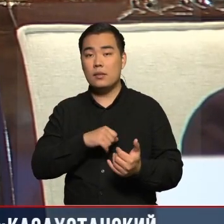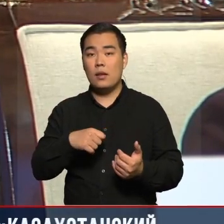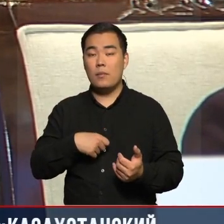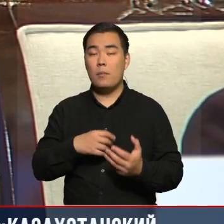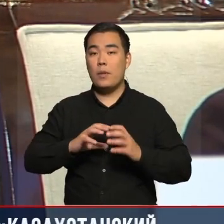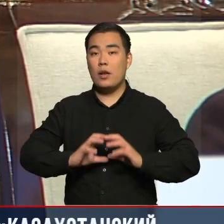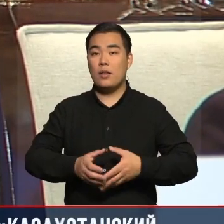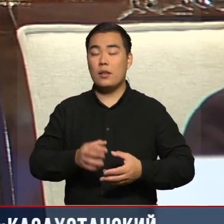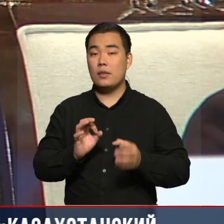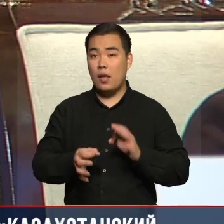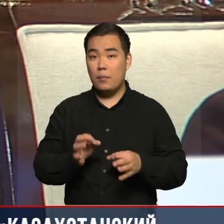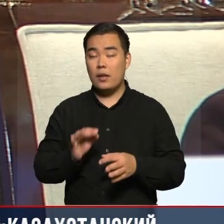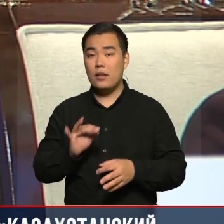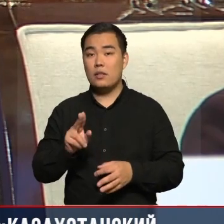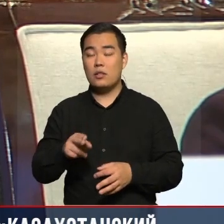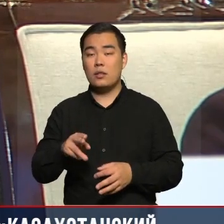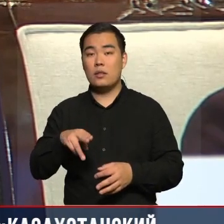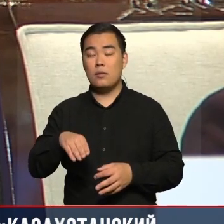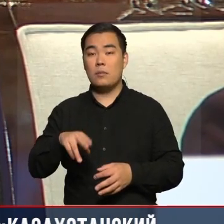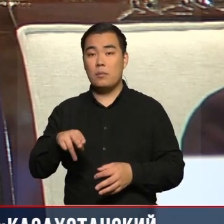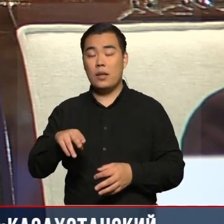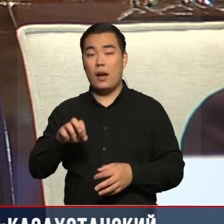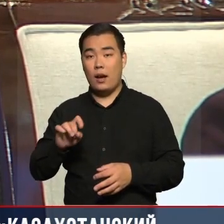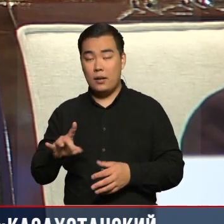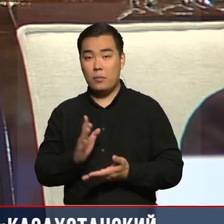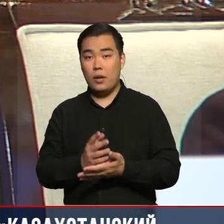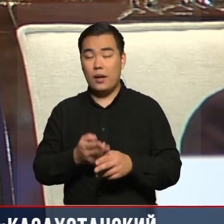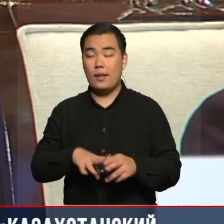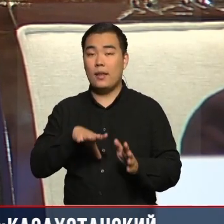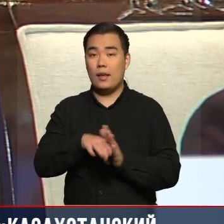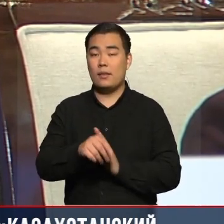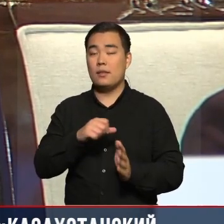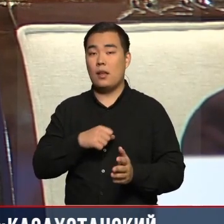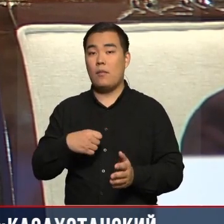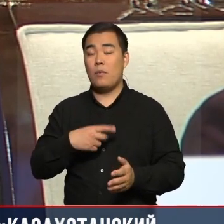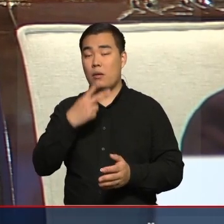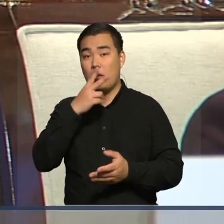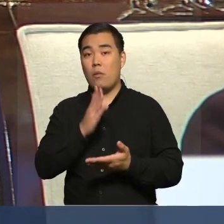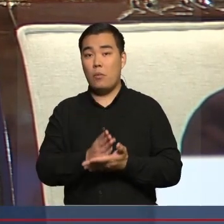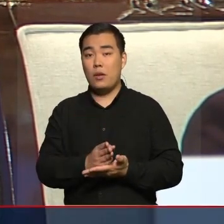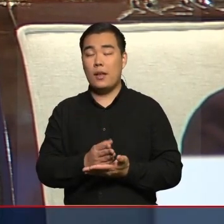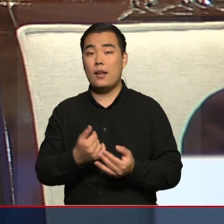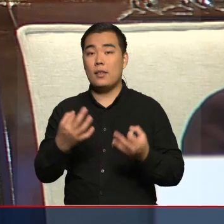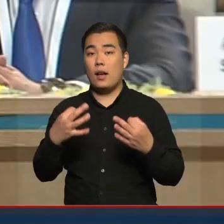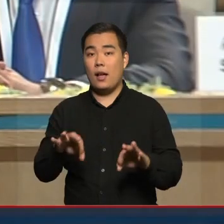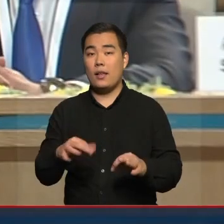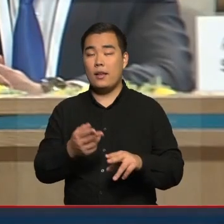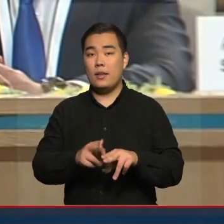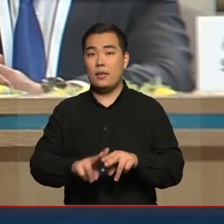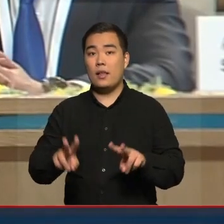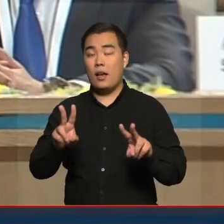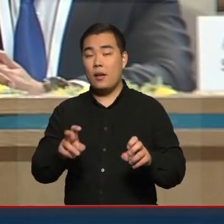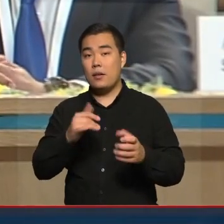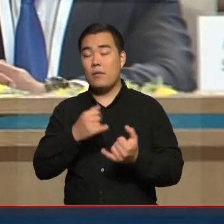международным стандартам gdpr внедрение политики классификации данных пересмотреть требования локализации данных для